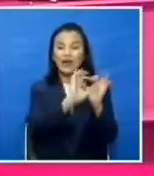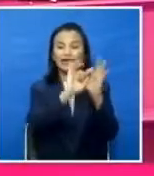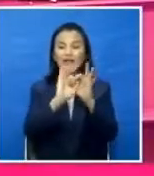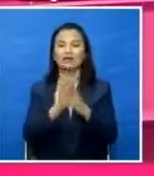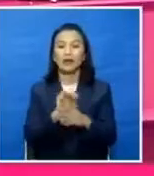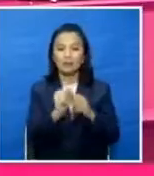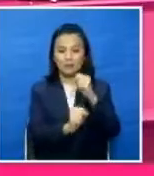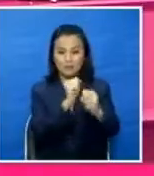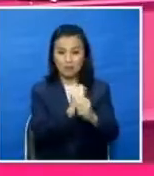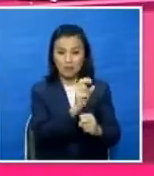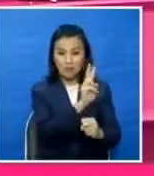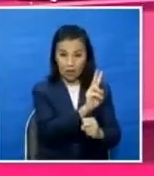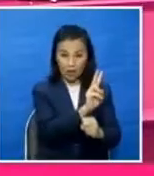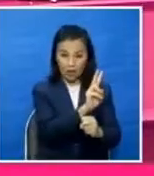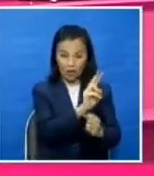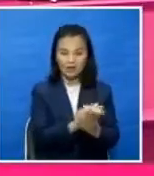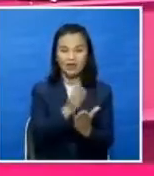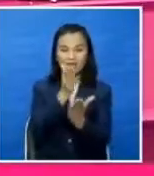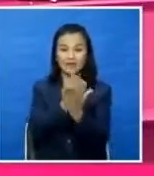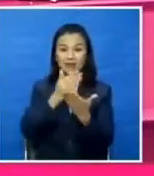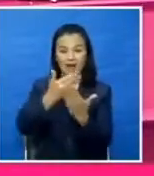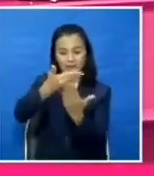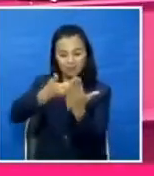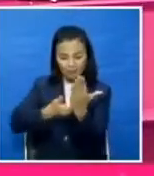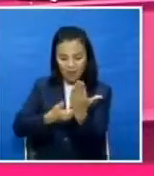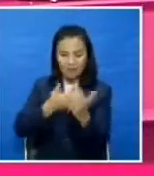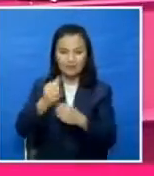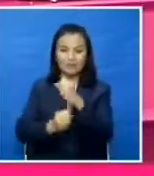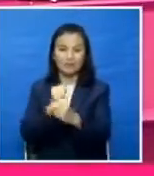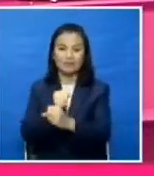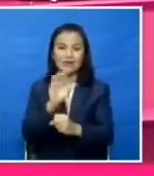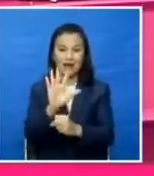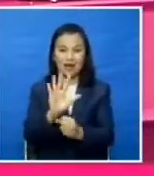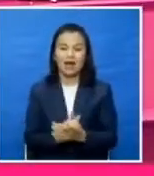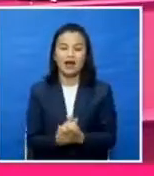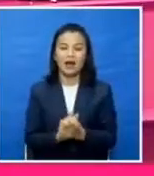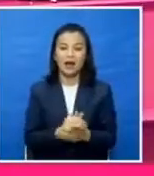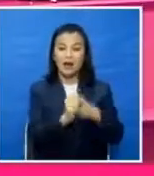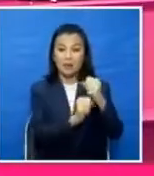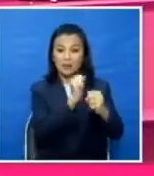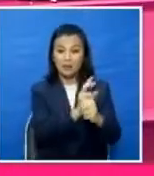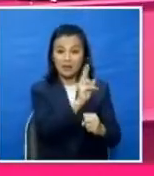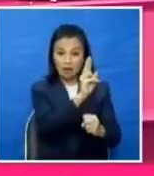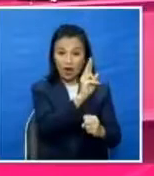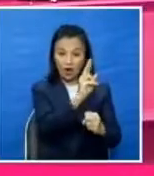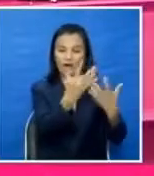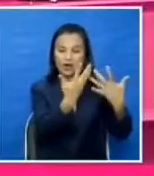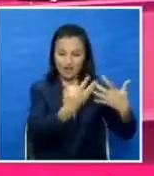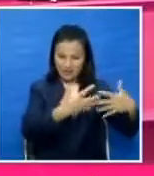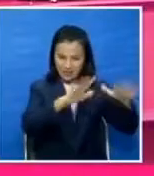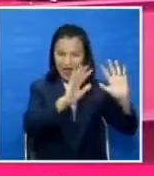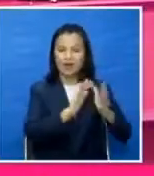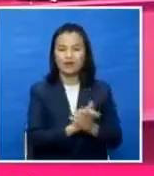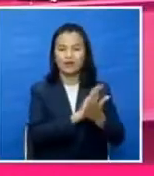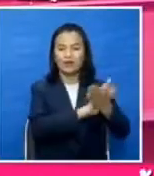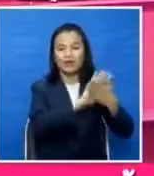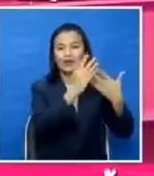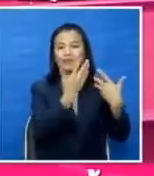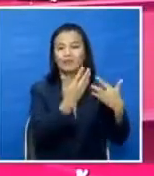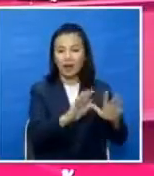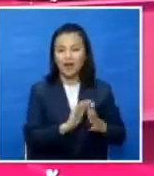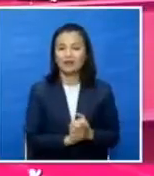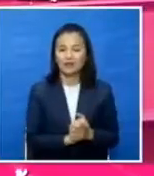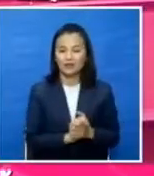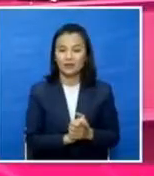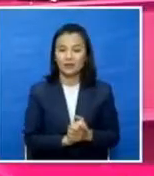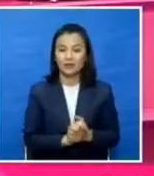2ปีและสลากออมสินพิเศษ5ปีนะคะซึ่งสลากออมสินพิเศษ2ปีก็ได้ทำการออกรางวัลไปเป็นที่เรียบร้อยแล้ว